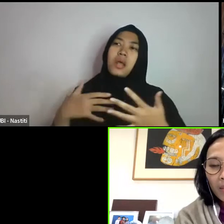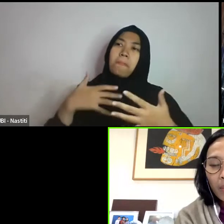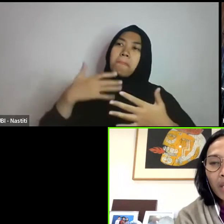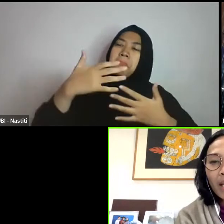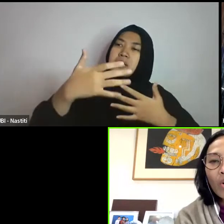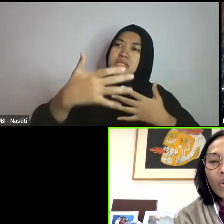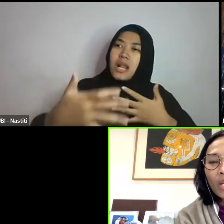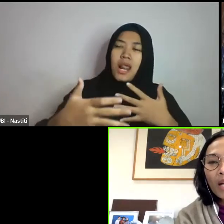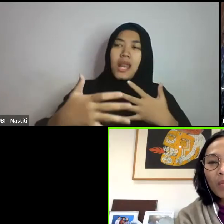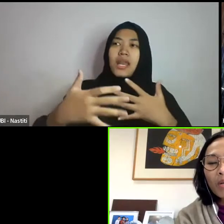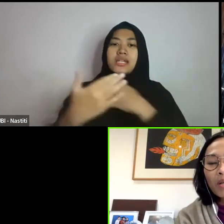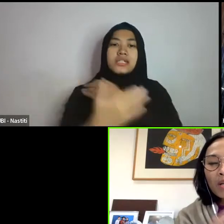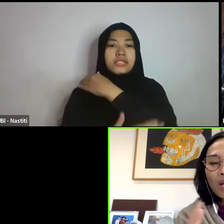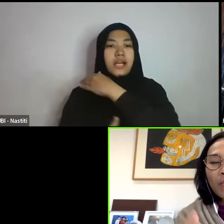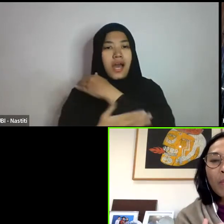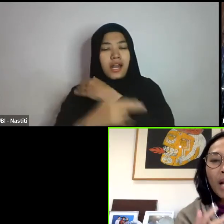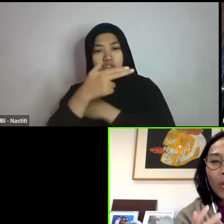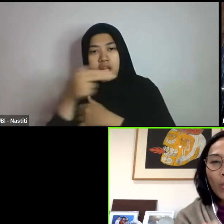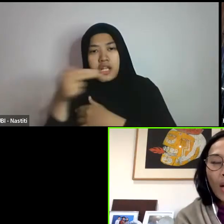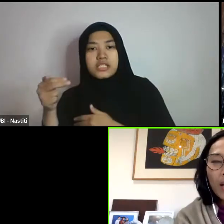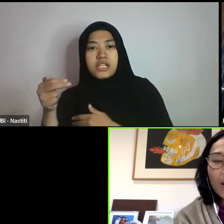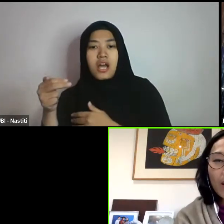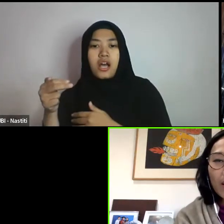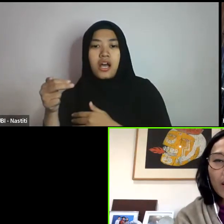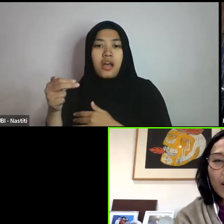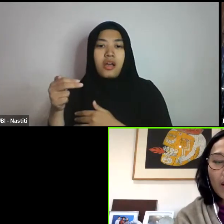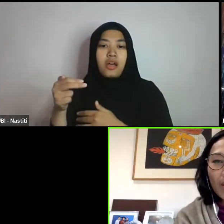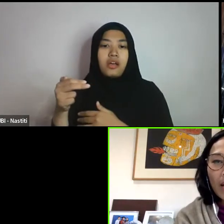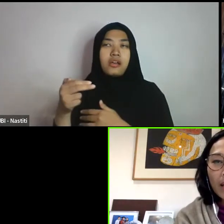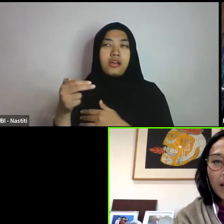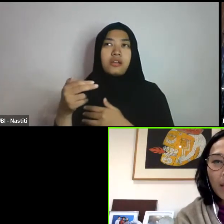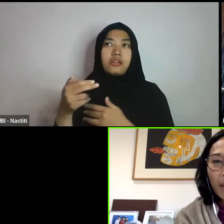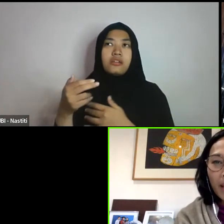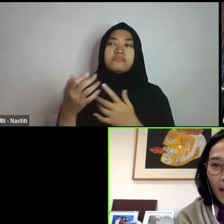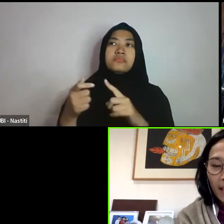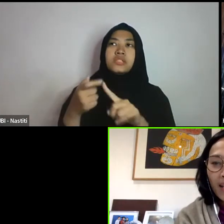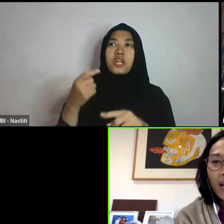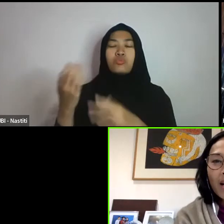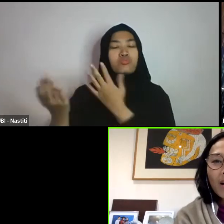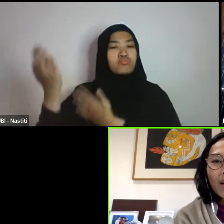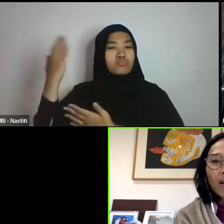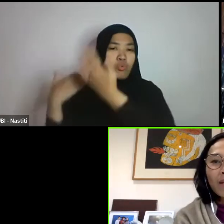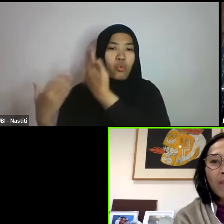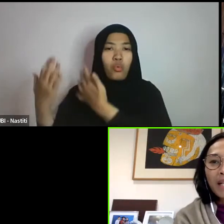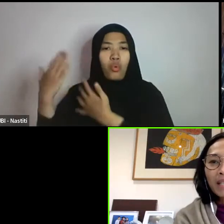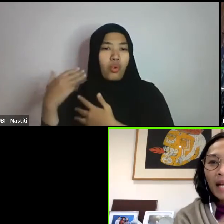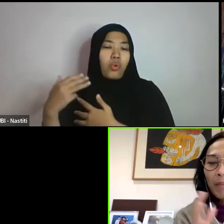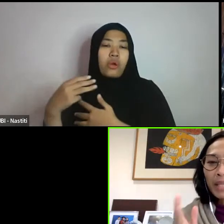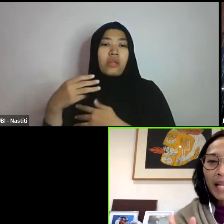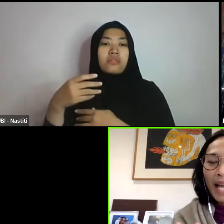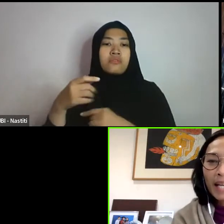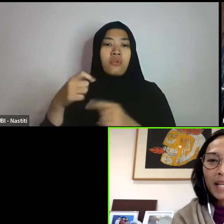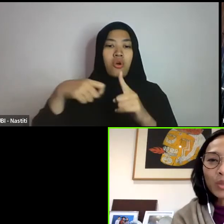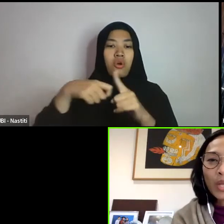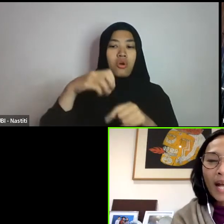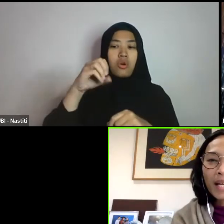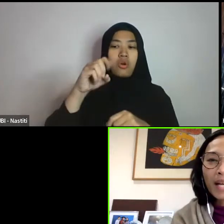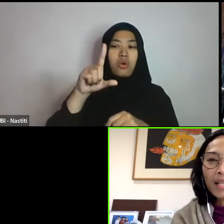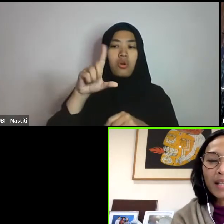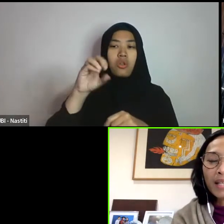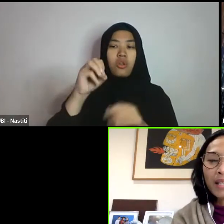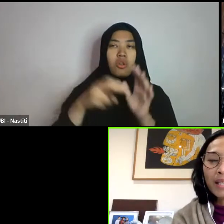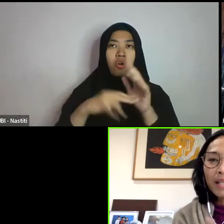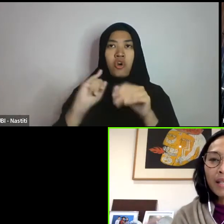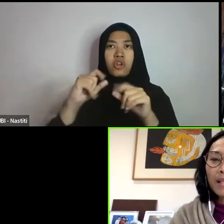kolonial, pemerintah kolonial memperlakukan orang dengan mental health. Banyak sekali pertanyaan yang sudah